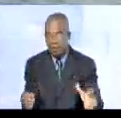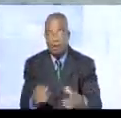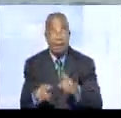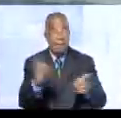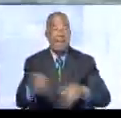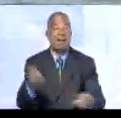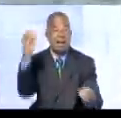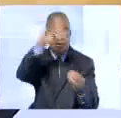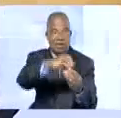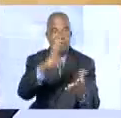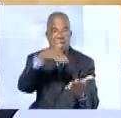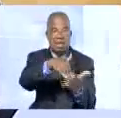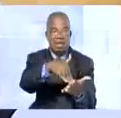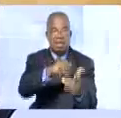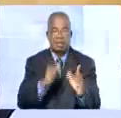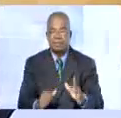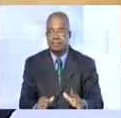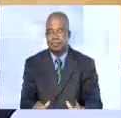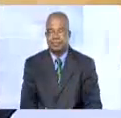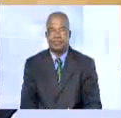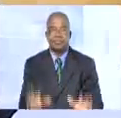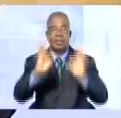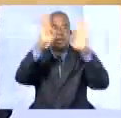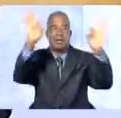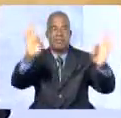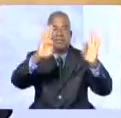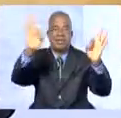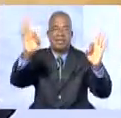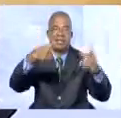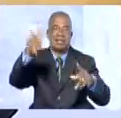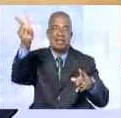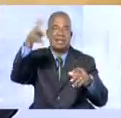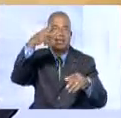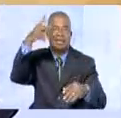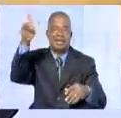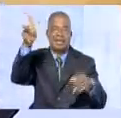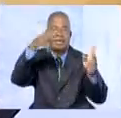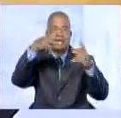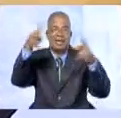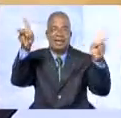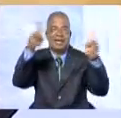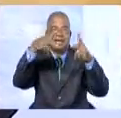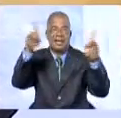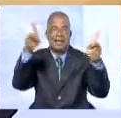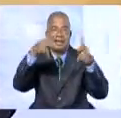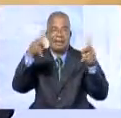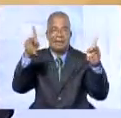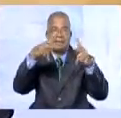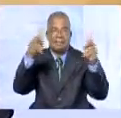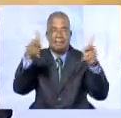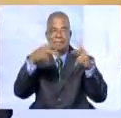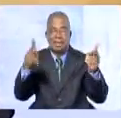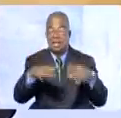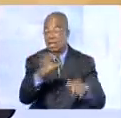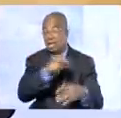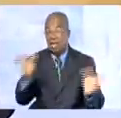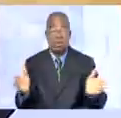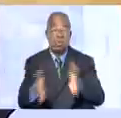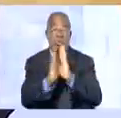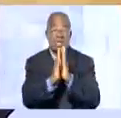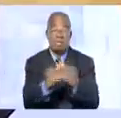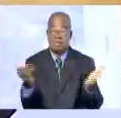tonnes. La fête de la Pâque, c'est bientôt le 31 mars précisément. Afin de réduire les accidents de la